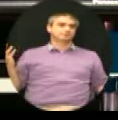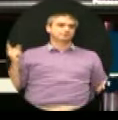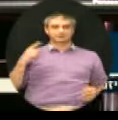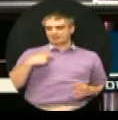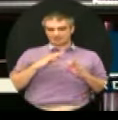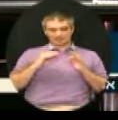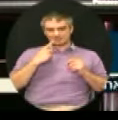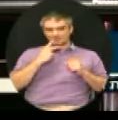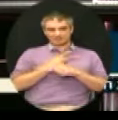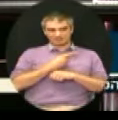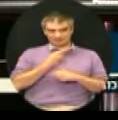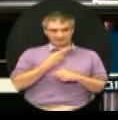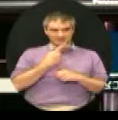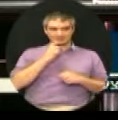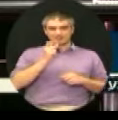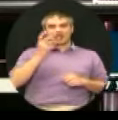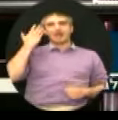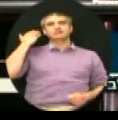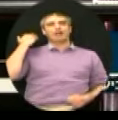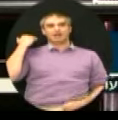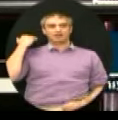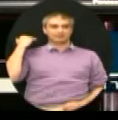צריך להתחיל להתרגל למושג שהיה.